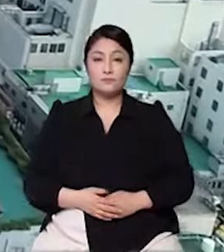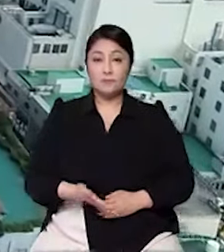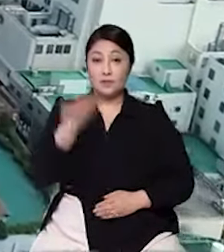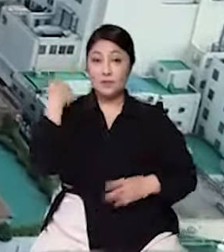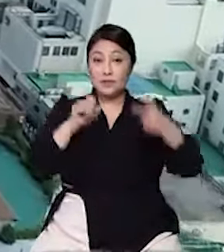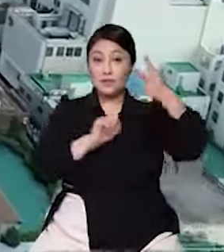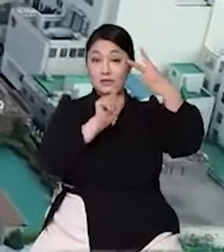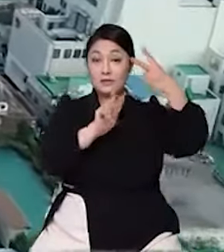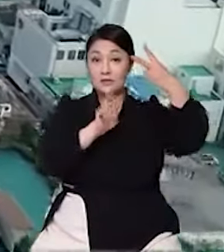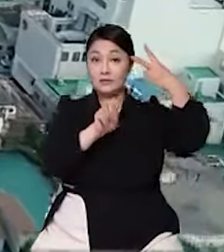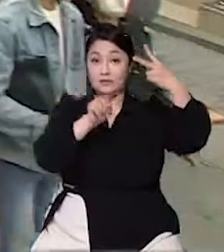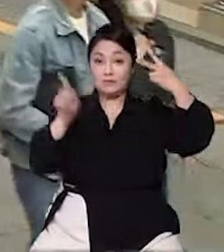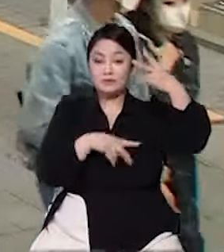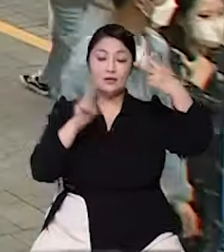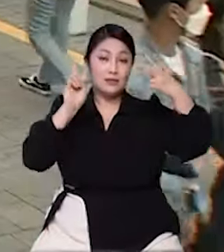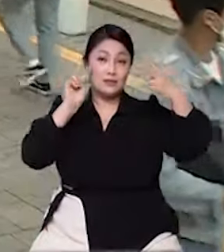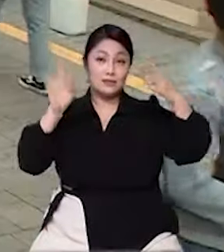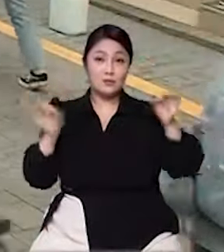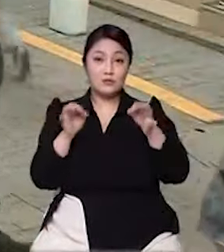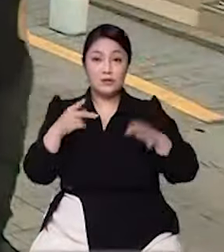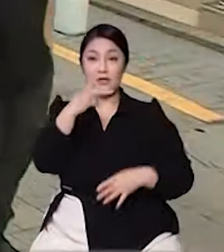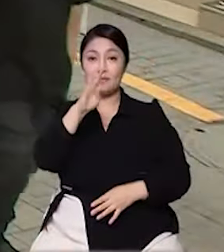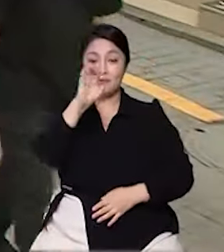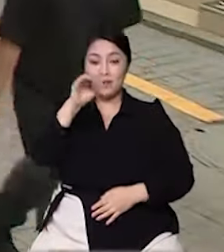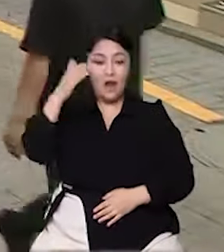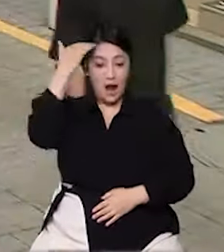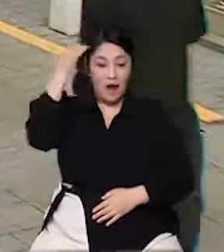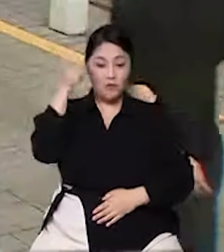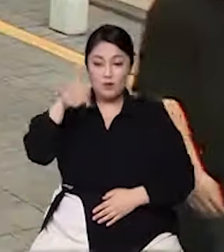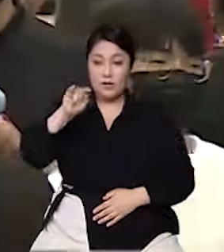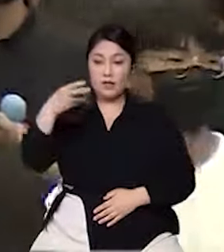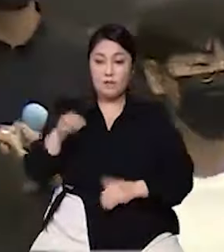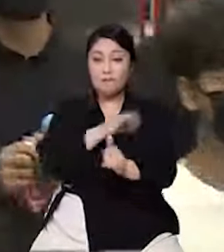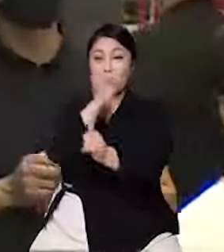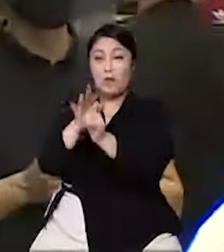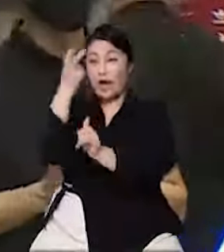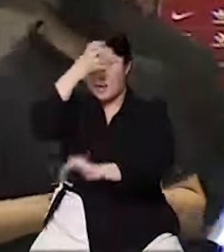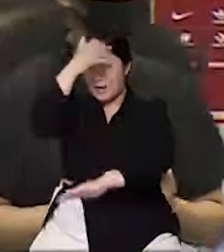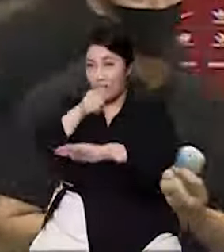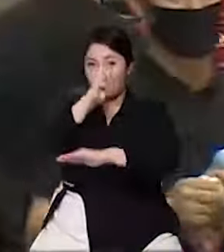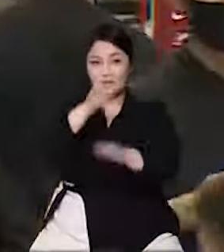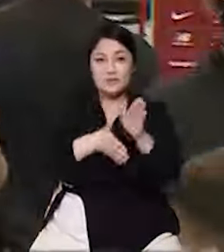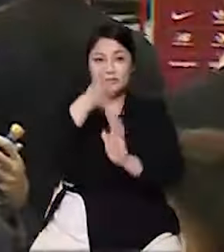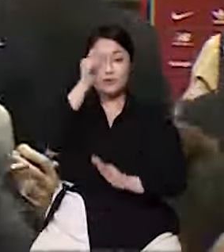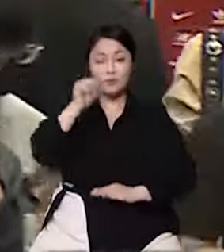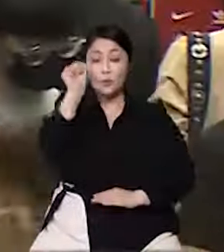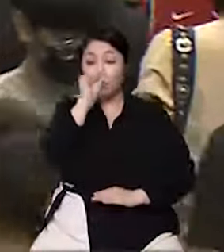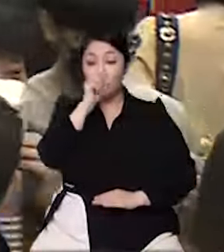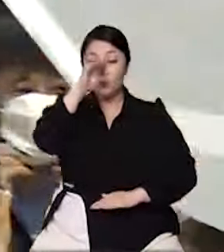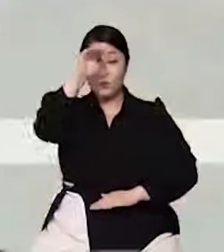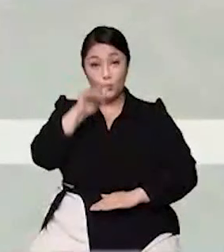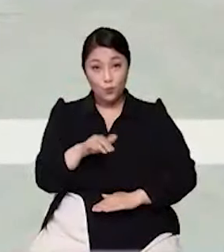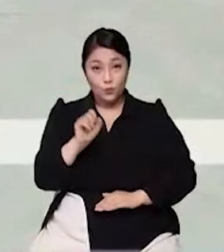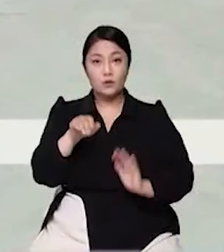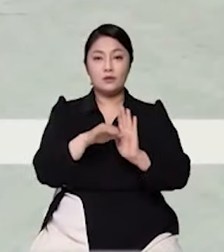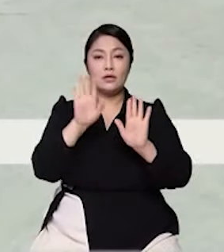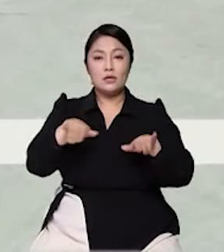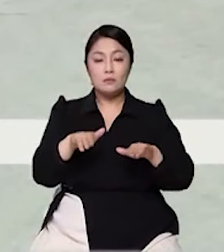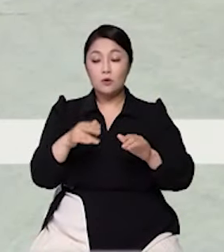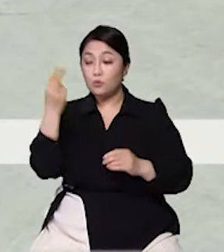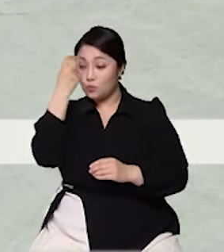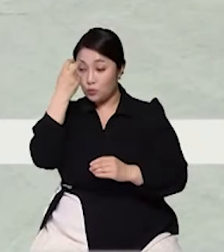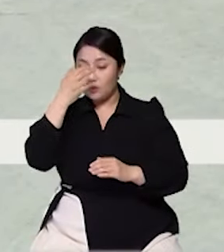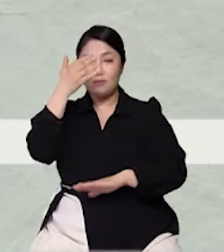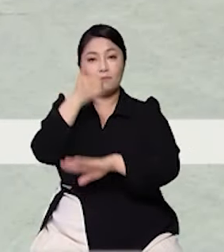지난 2월 21일부터 이틀간 kbc 가 한국 갤럽 에 우리의 조사 안 광 주 광 역 시 장 후보 선호도 조사와 이번 조사를